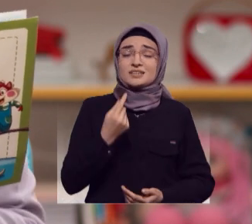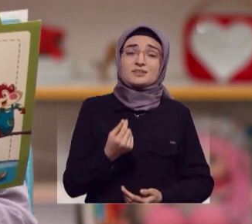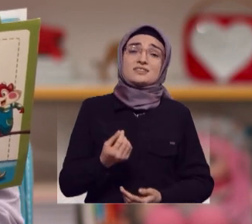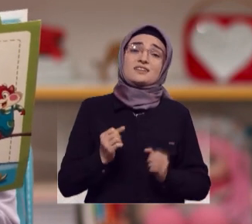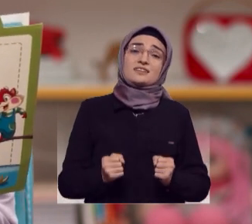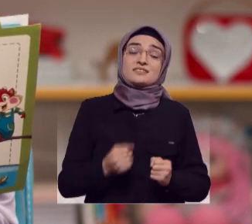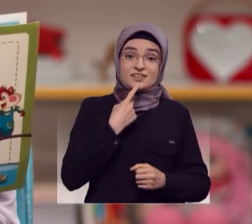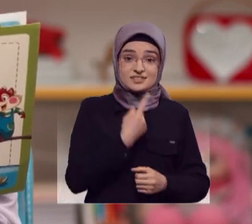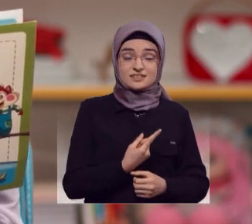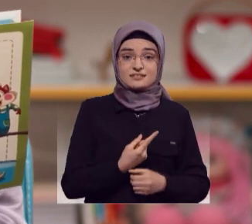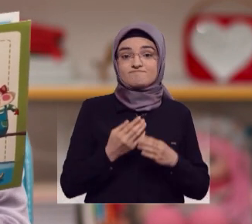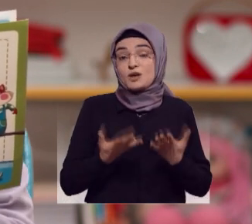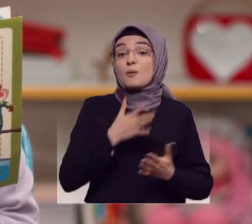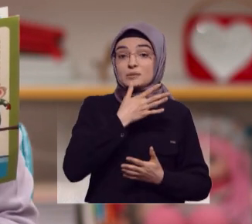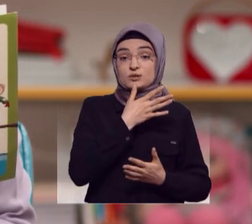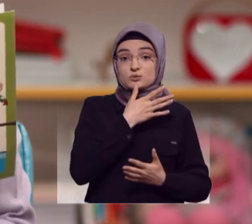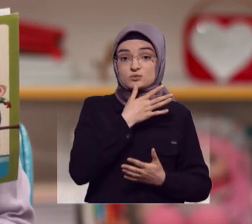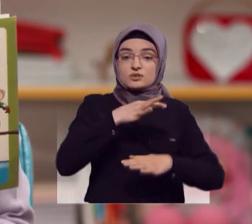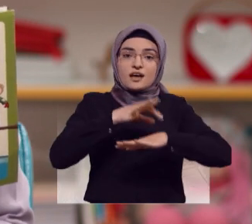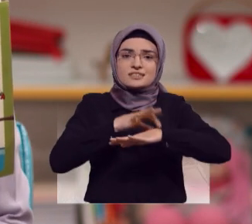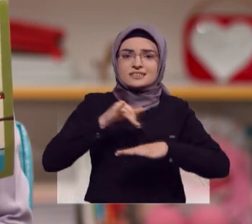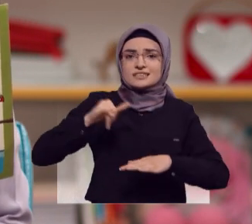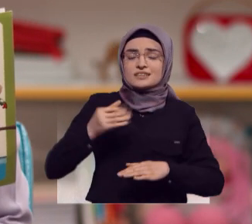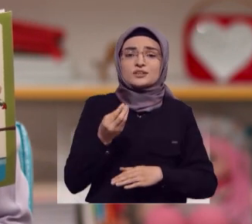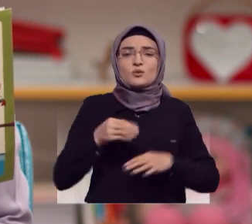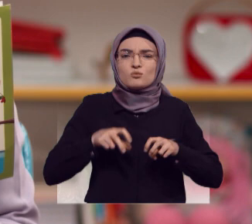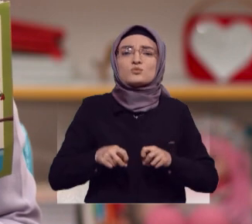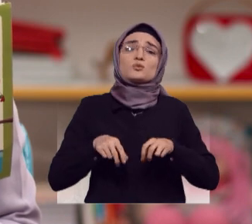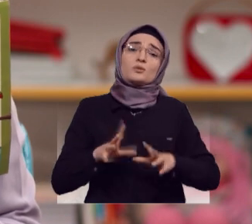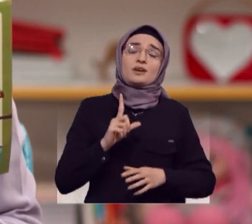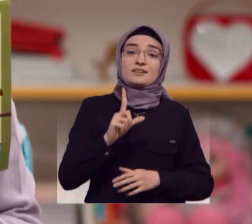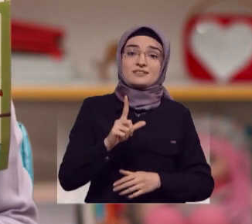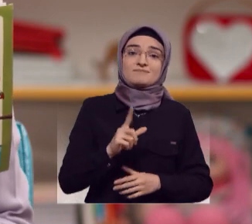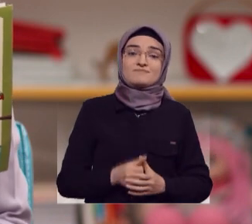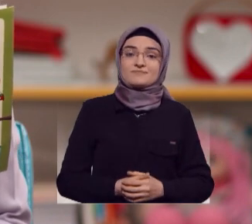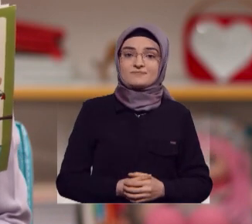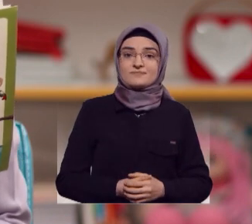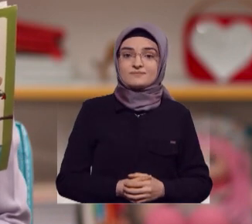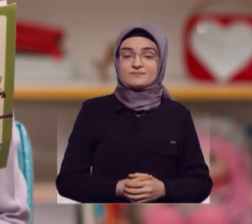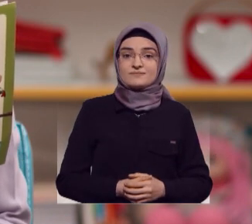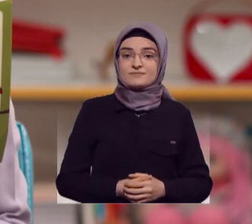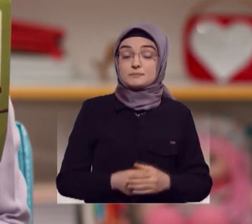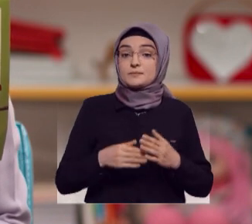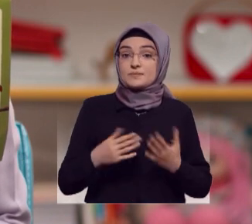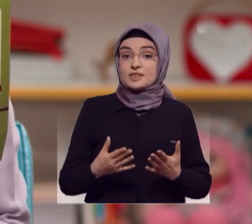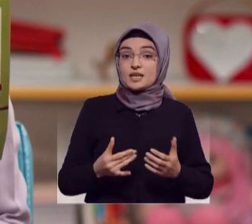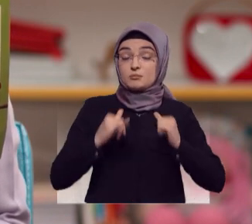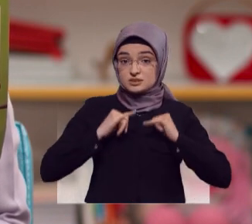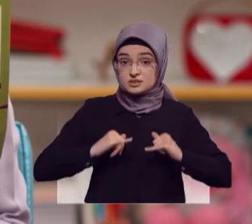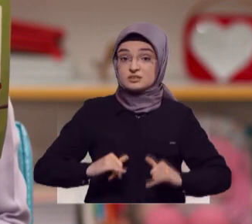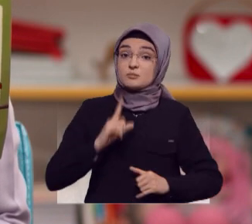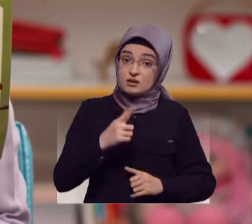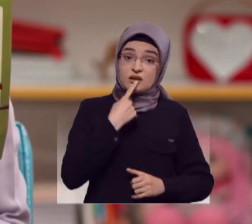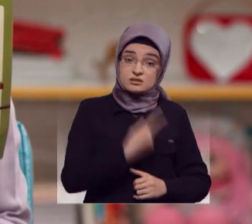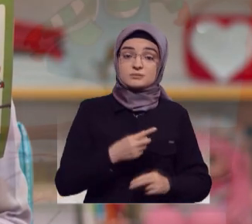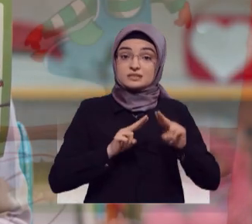biraz daha kalsaydınız dedi. Ama biliyorsunuz hastanın yanında çok oturmamak gerek değil mi çocuklar? Ama dinlenmelisin